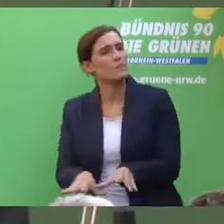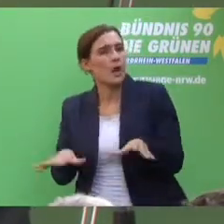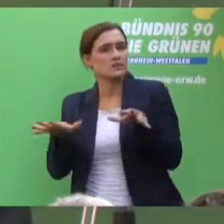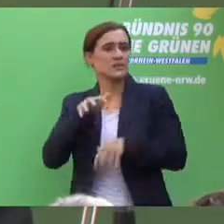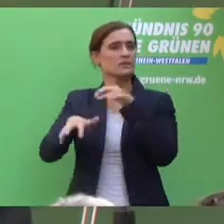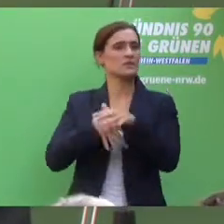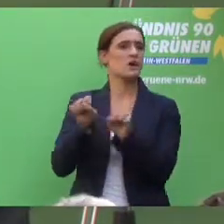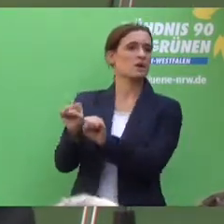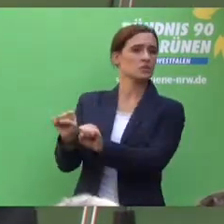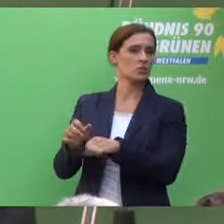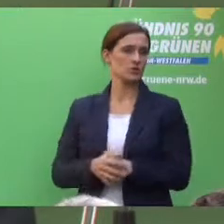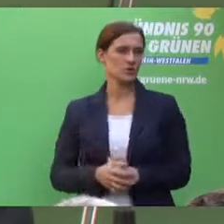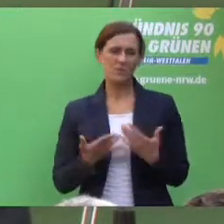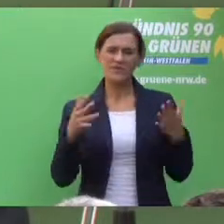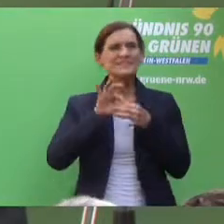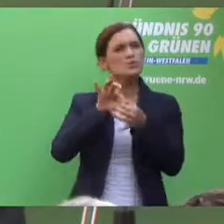und mit Gerechtigkeit? Nun,